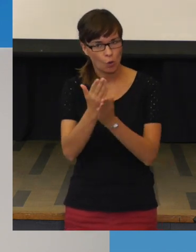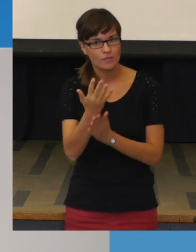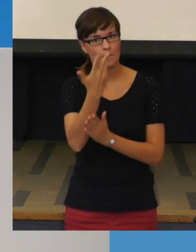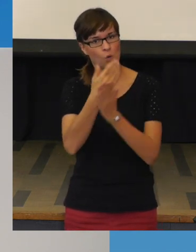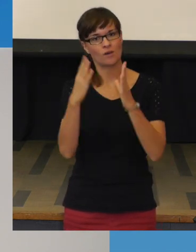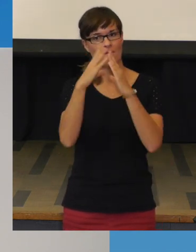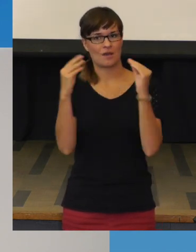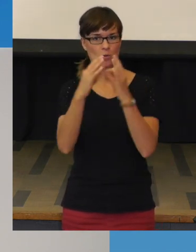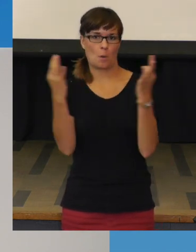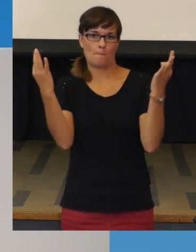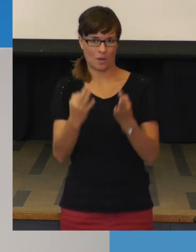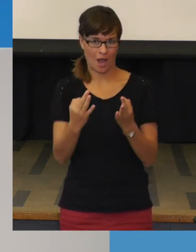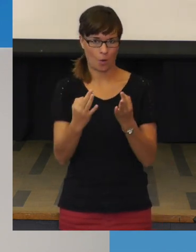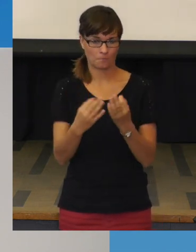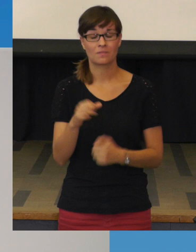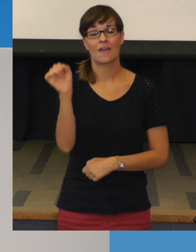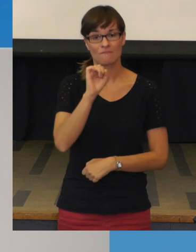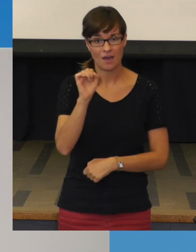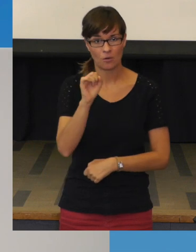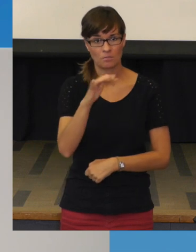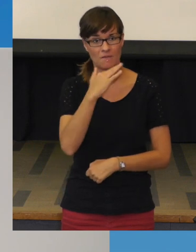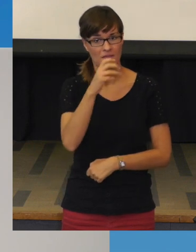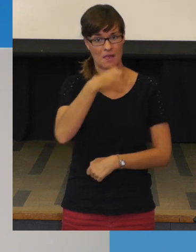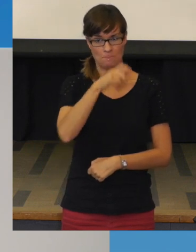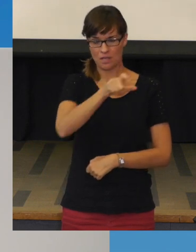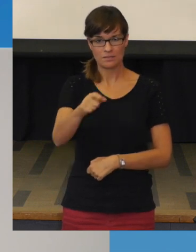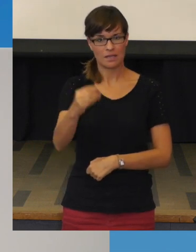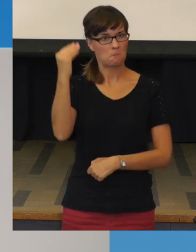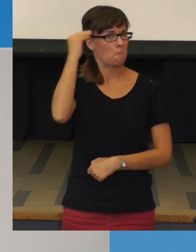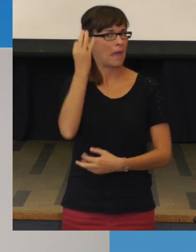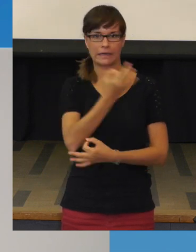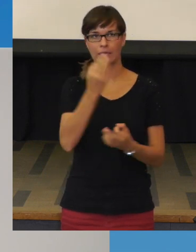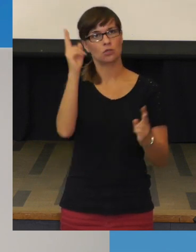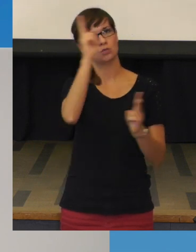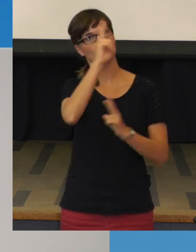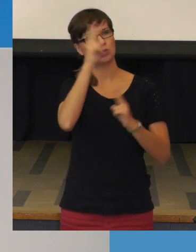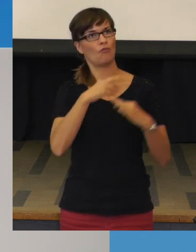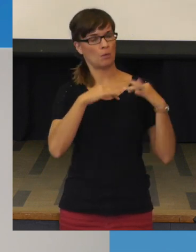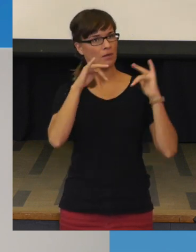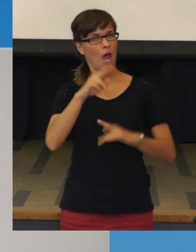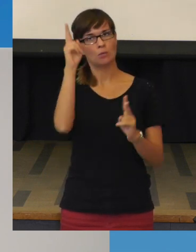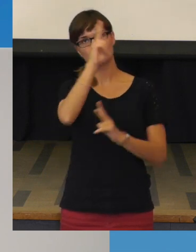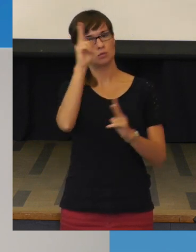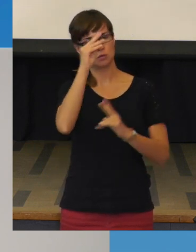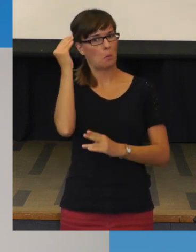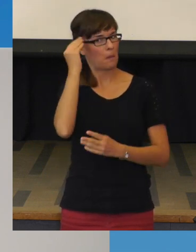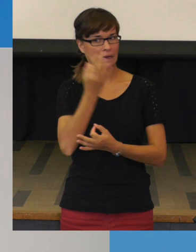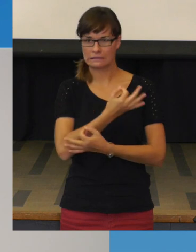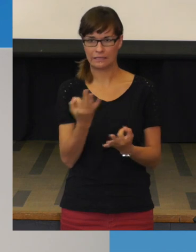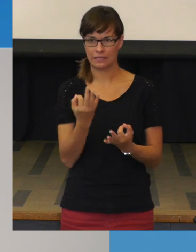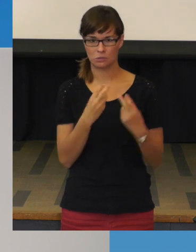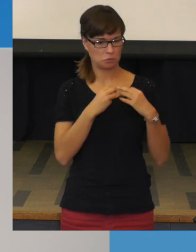viele Patienten das Vorhofflimmern nicht spüren. Wir wissen, dass ungefähr 70% der Patienten Vorhofflimmer-Episoden nicht